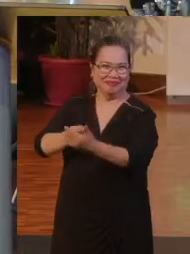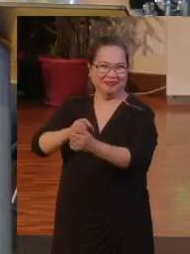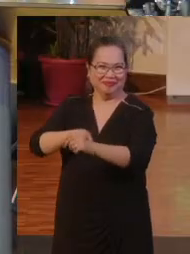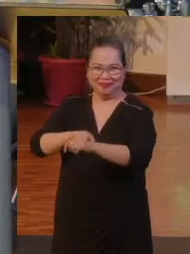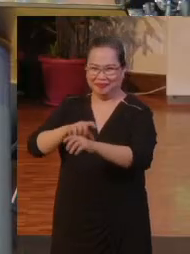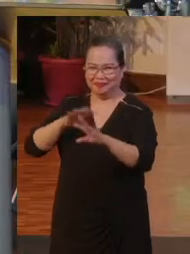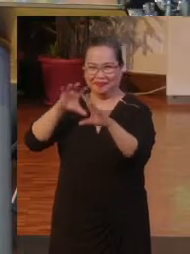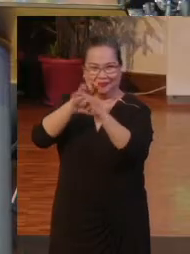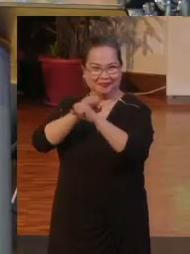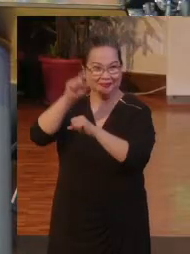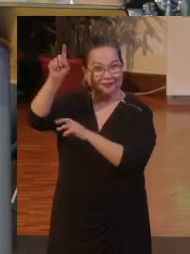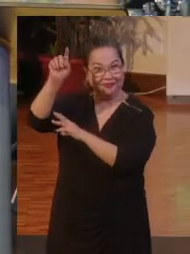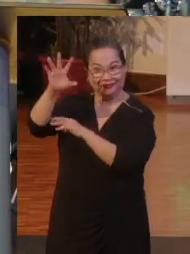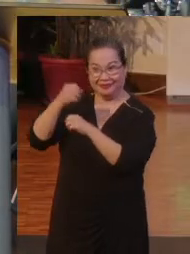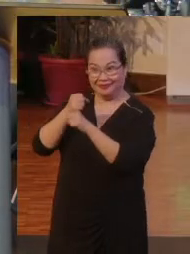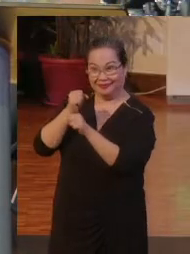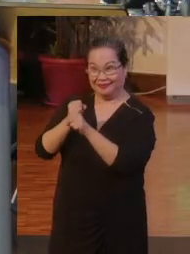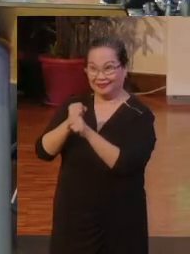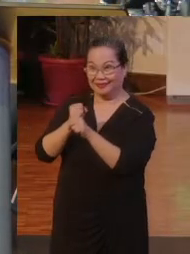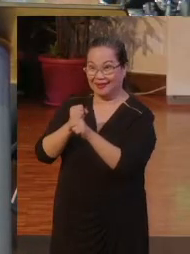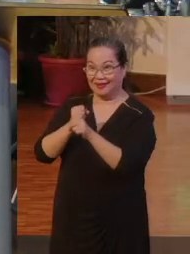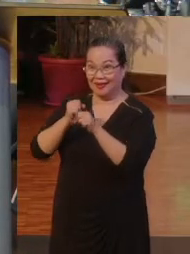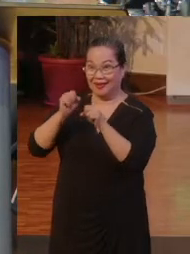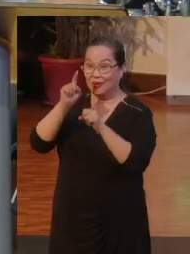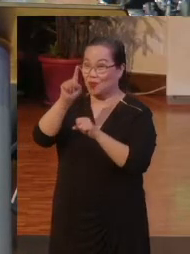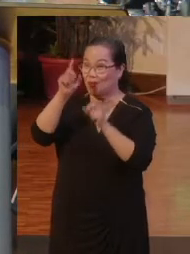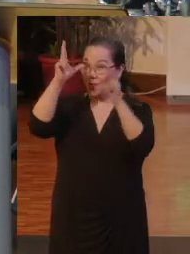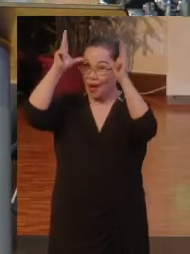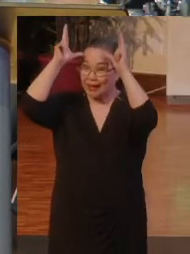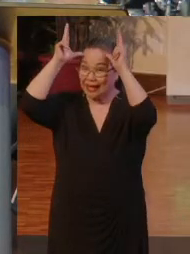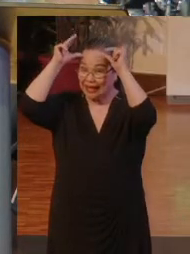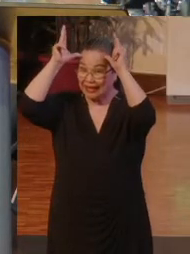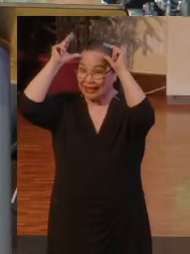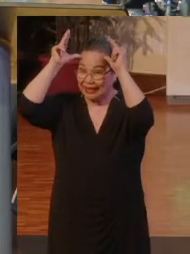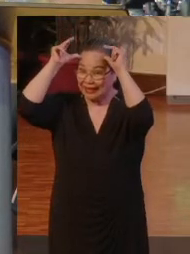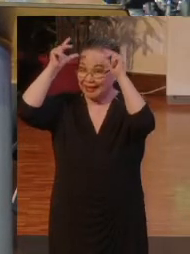Dito ginawa ng Panginoon na mangusap ang isang asno.